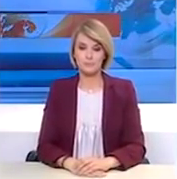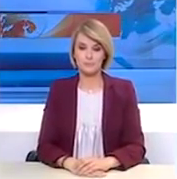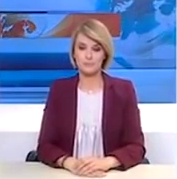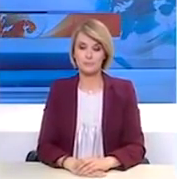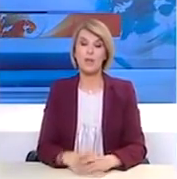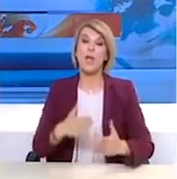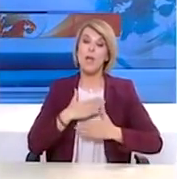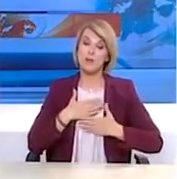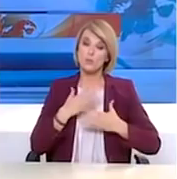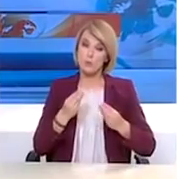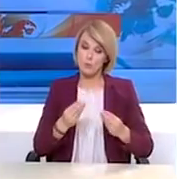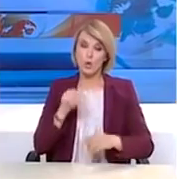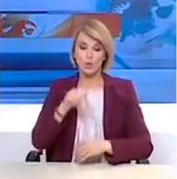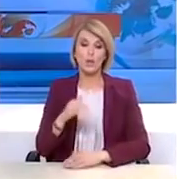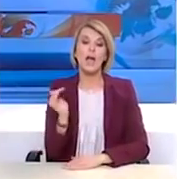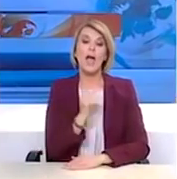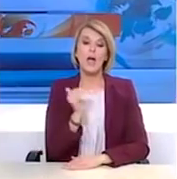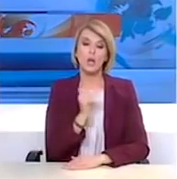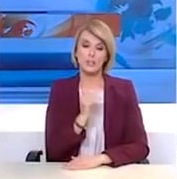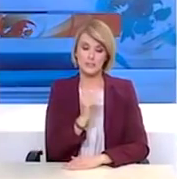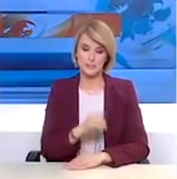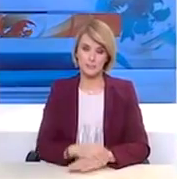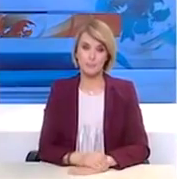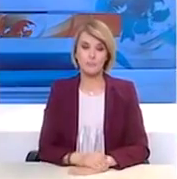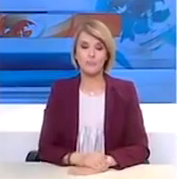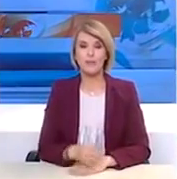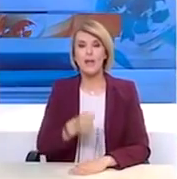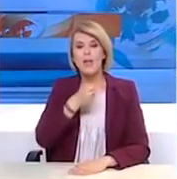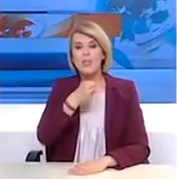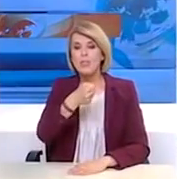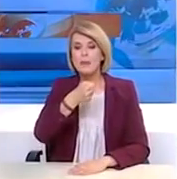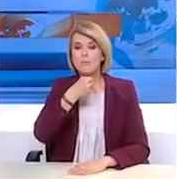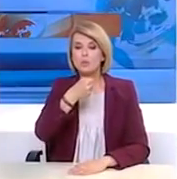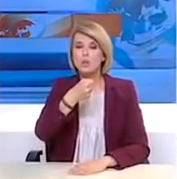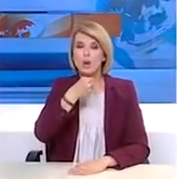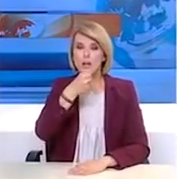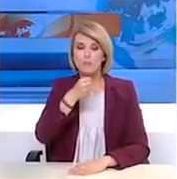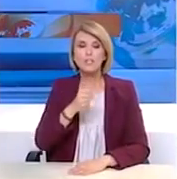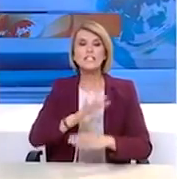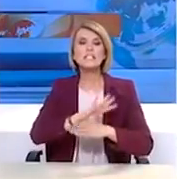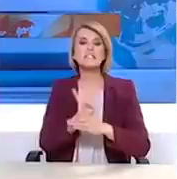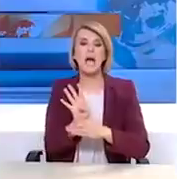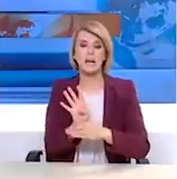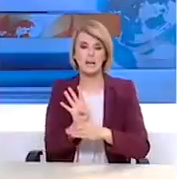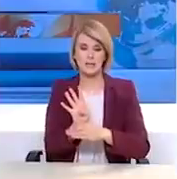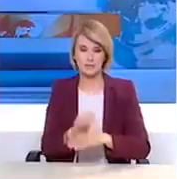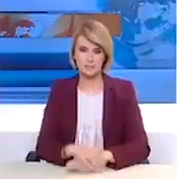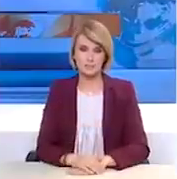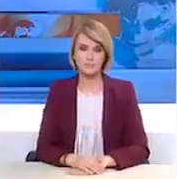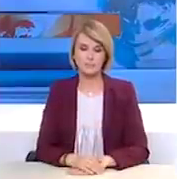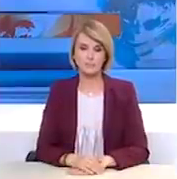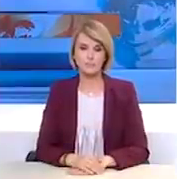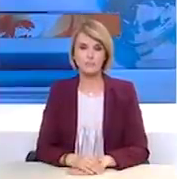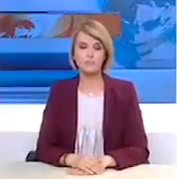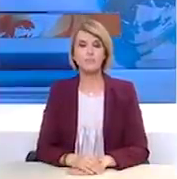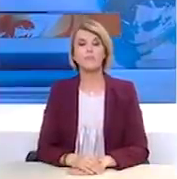Ευχαριστούμε, κύριε Υπουργέ. Να περάσουμε σε ερωτήσεις. Η κυρία Παπακοστοπούλου από τον τηλεοπτικό σταθμό Star. Κύριε καθηγητά, έχετε